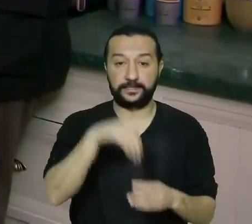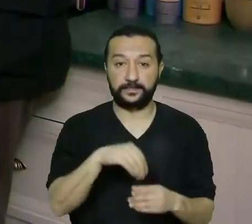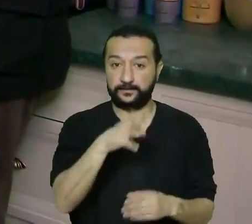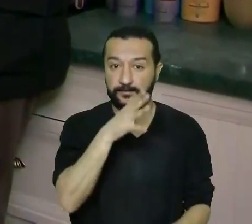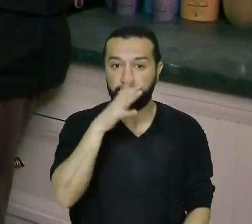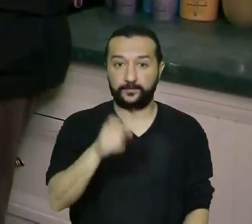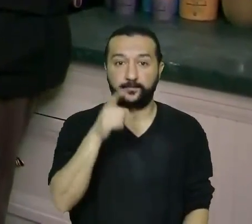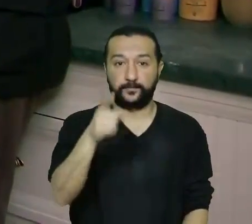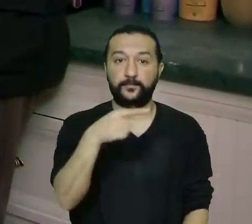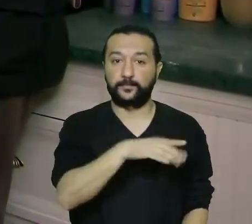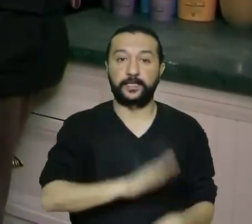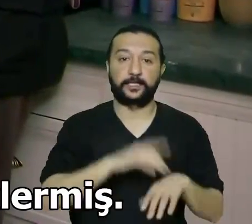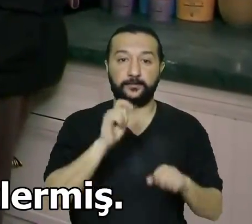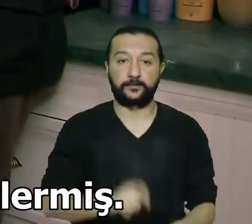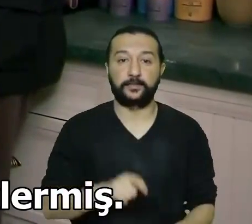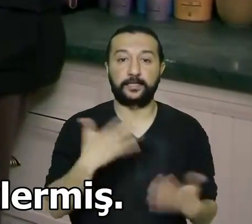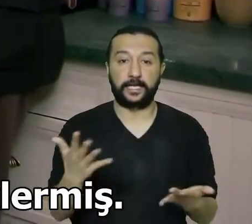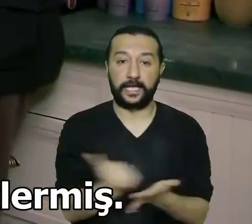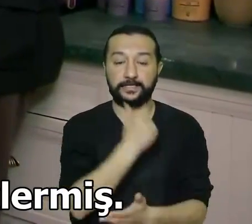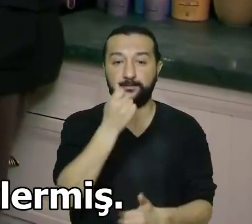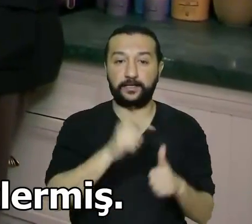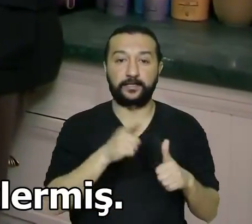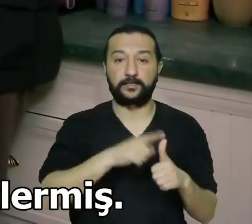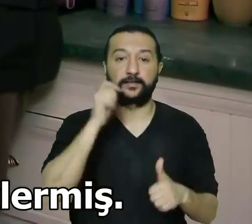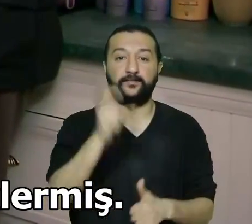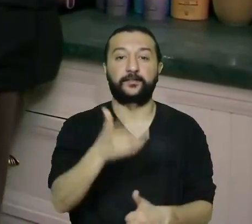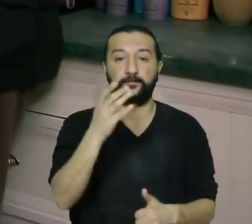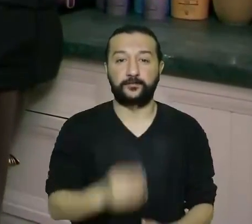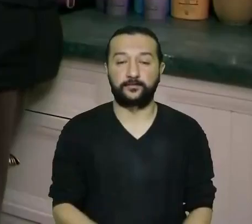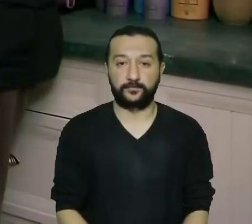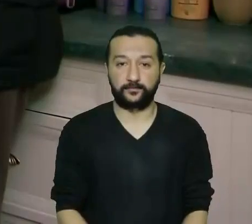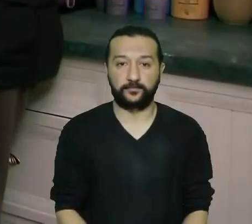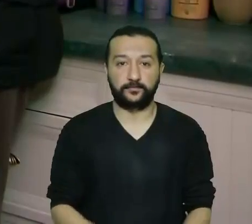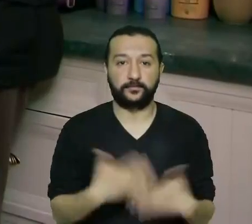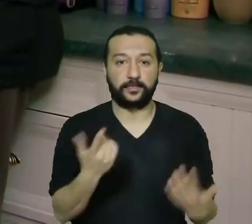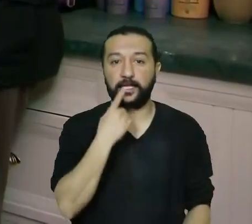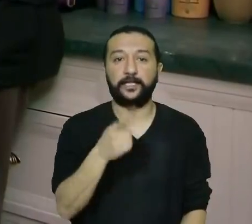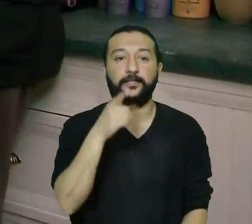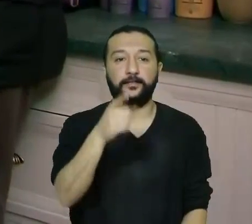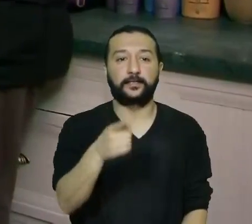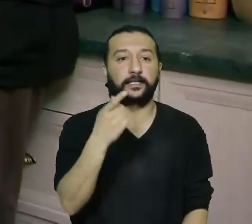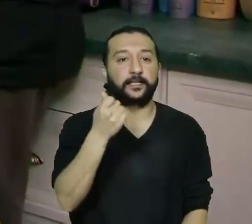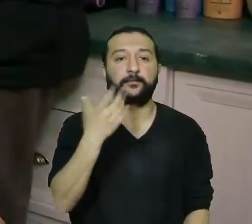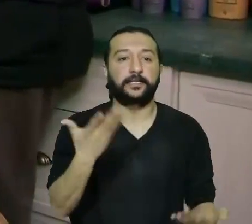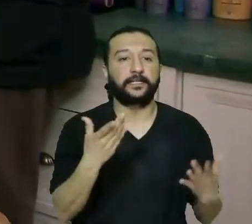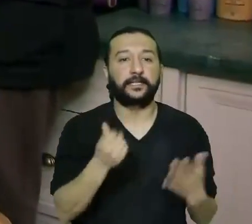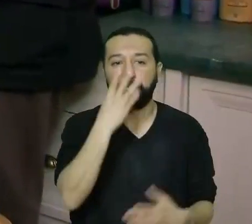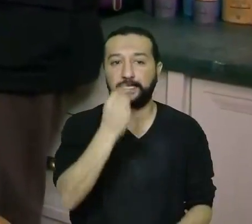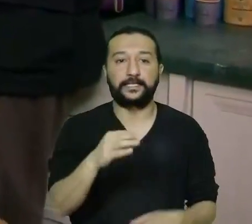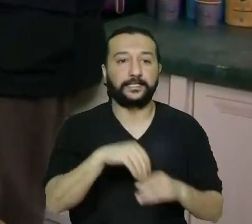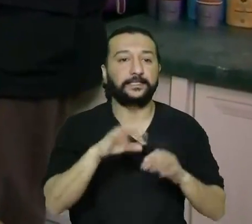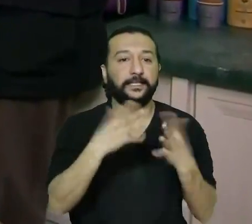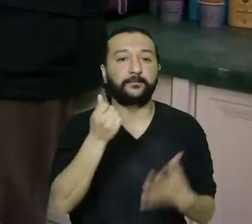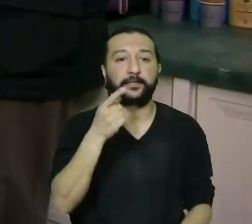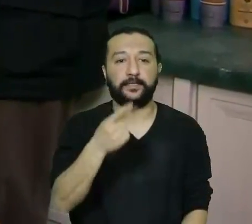biliyor musun? Şey yapacaklarmış ya, kazanana para ödülü vereceklermiş. Ne yüzüm ha? Ne parası, ne ödülü lan? Ne ödülü,